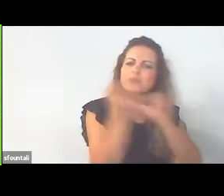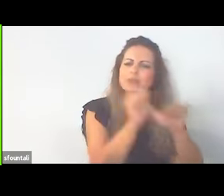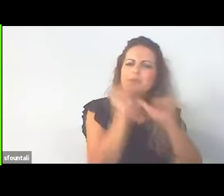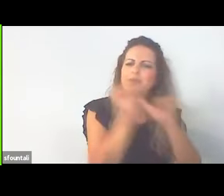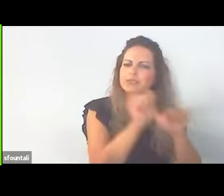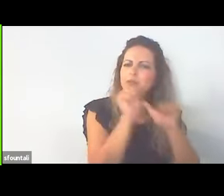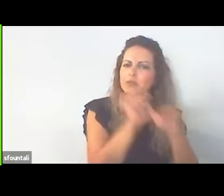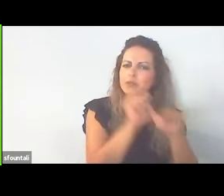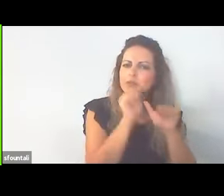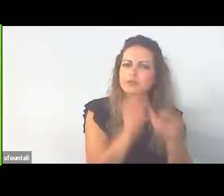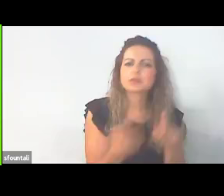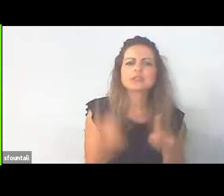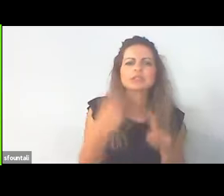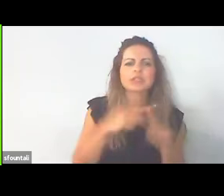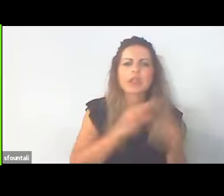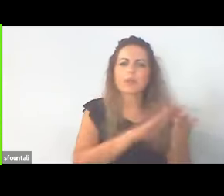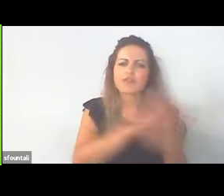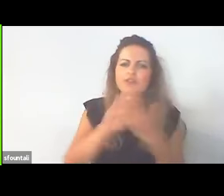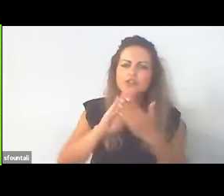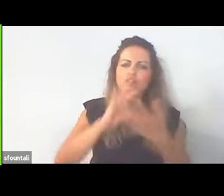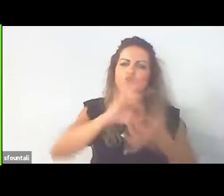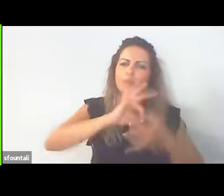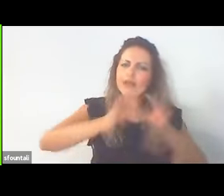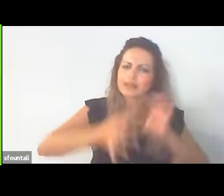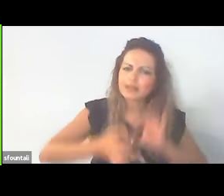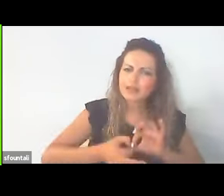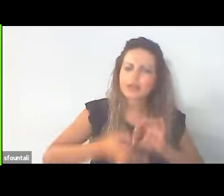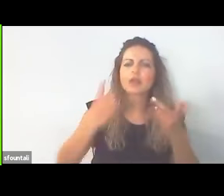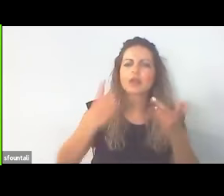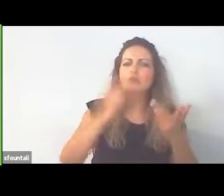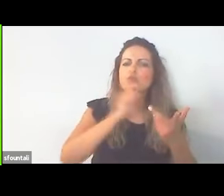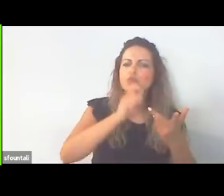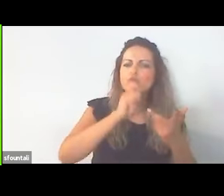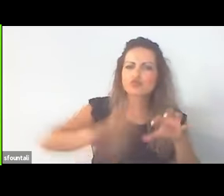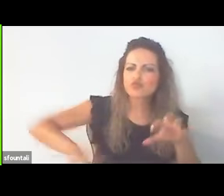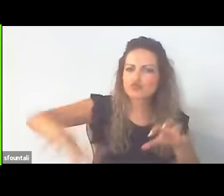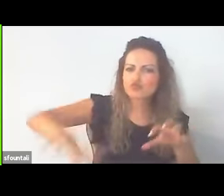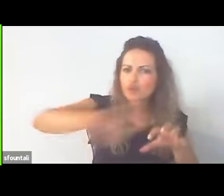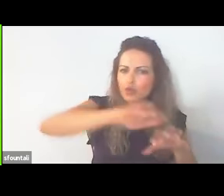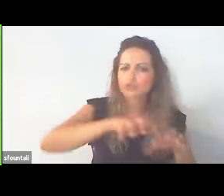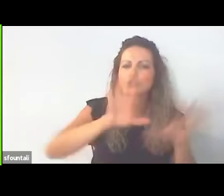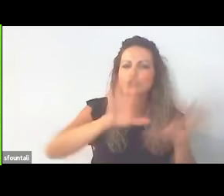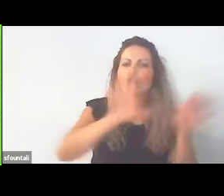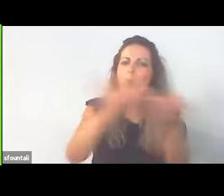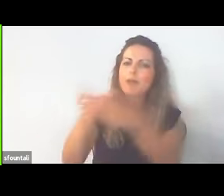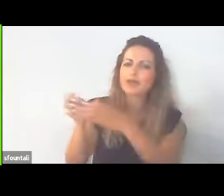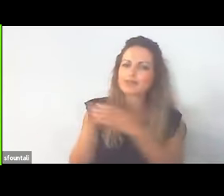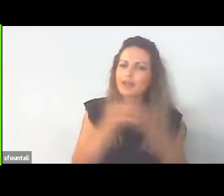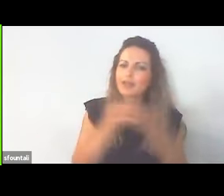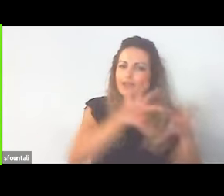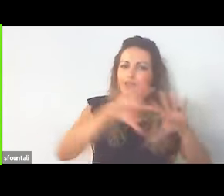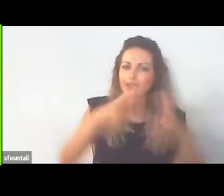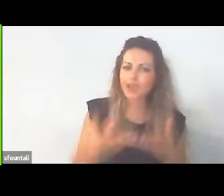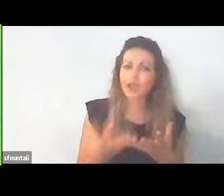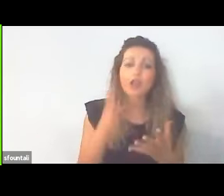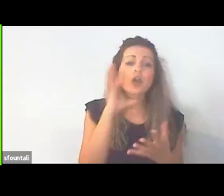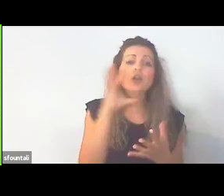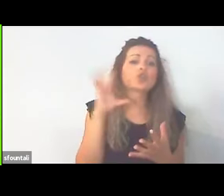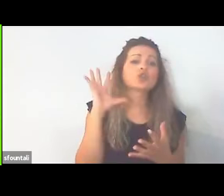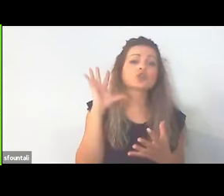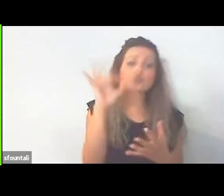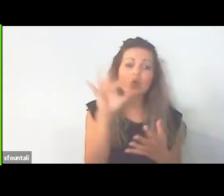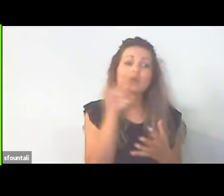φορείς, κόμματα, σωματεία κτλ., έτσι ώστε να μπορέσει να αντιχίσει όσο το δυνατόν περισσότερο ένα αίτημα το